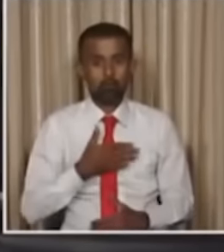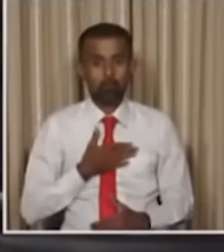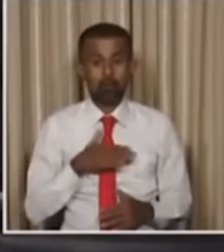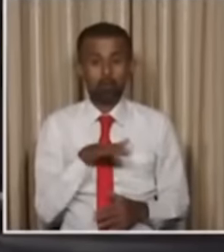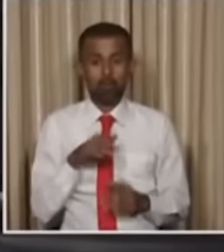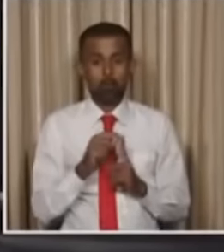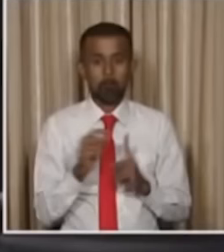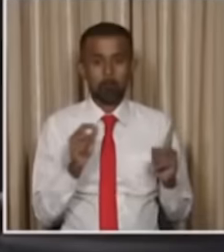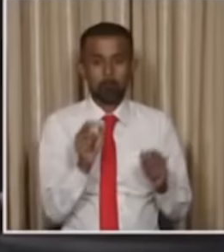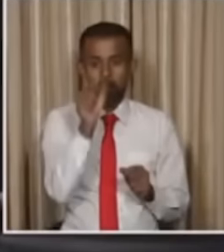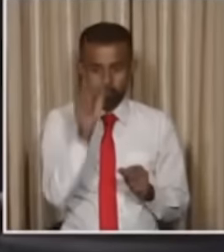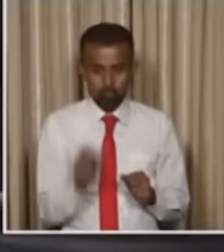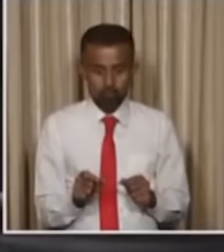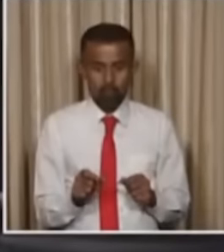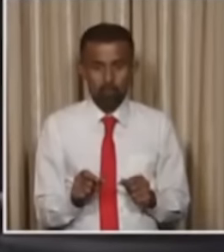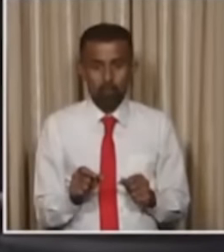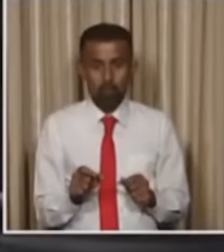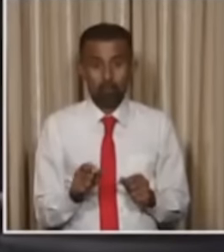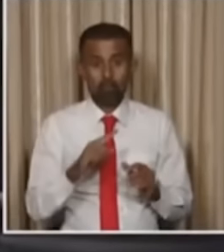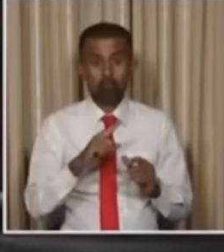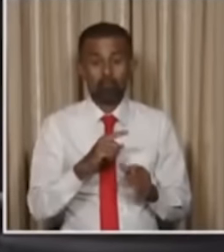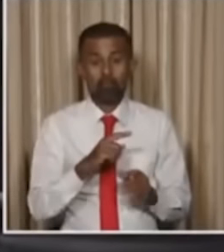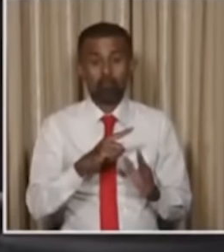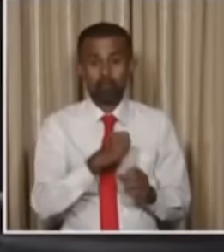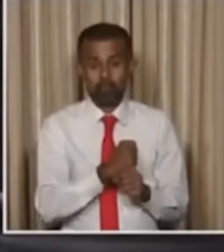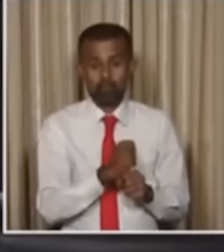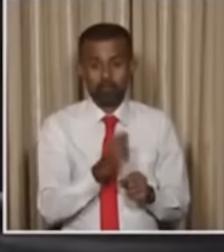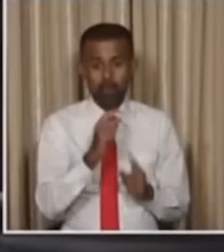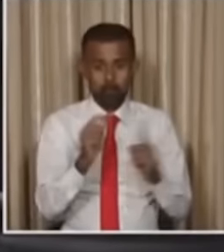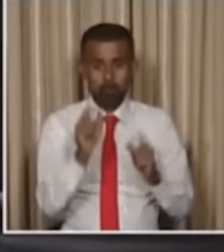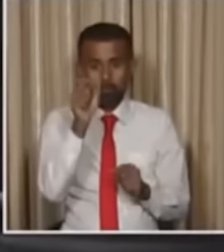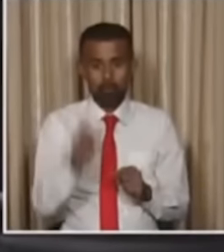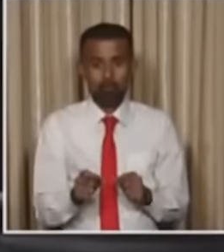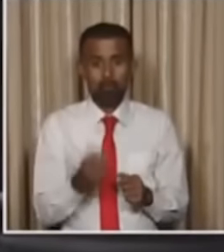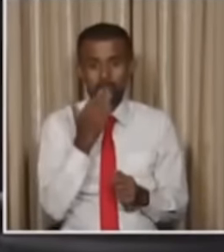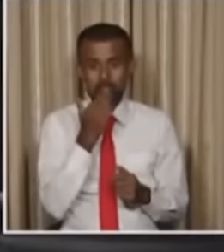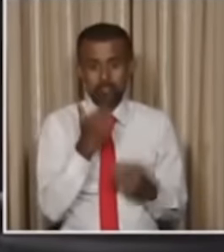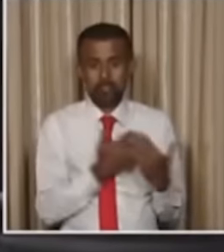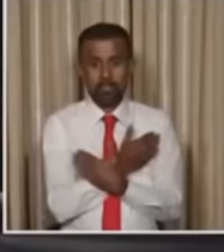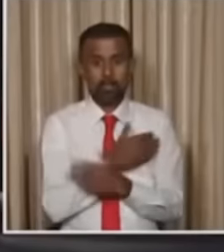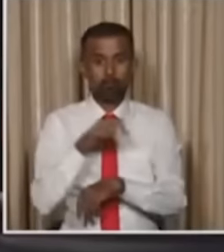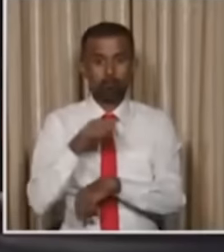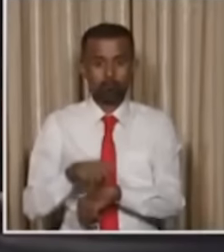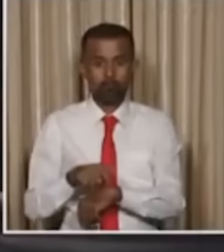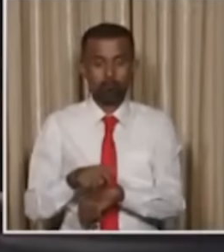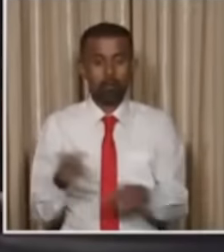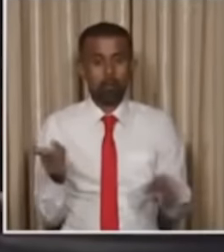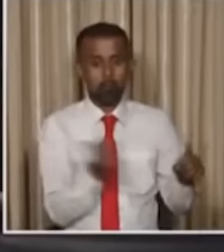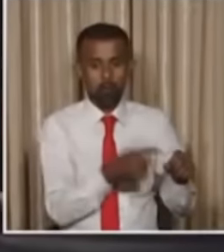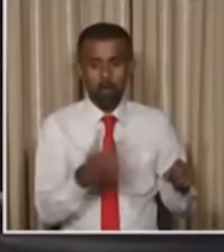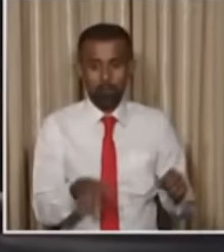ආසනේ මන්ත්‍රීතුමා මගේ ආසනේ හිටපු GVS සිල්ව මන්ත්‍රීතුමා සිල් අරගෙන ඉන්නකොට එතුමා ඝාතනය